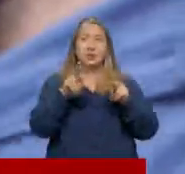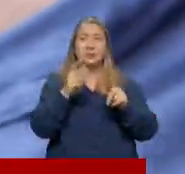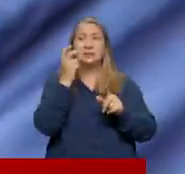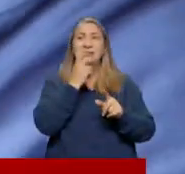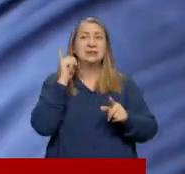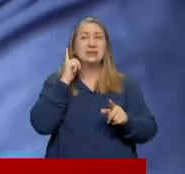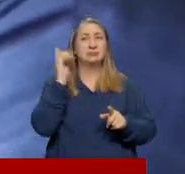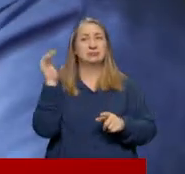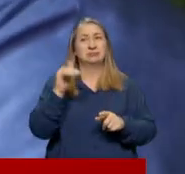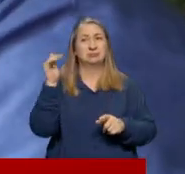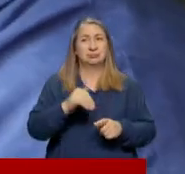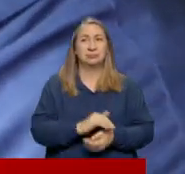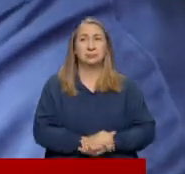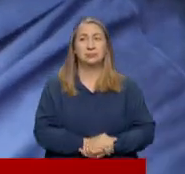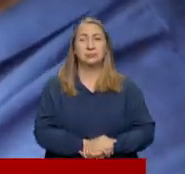bu şekilde sanatçılarımıza